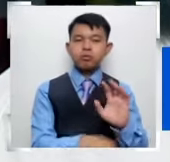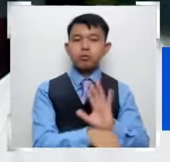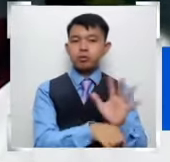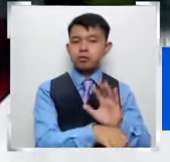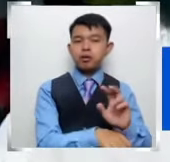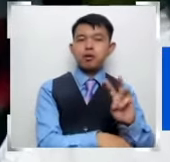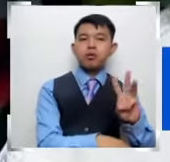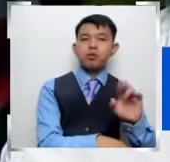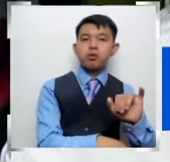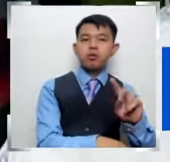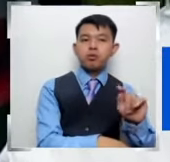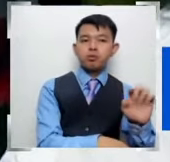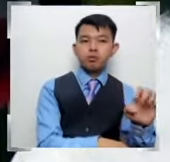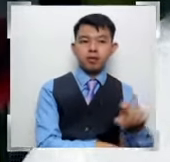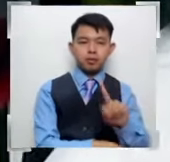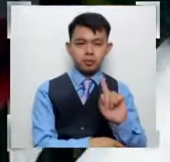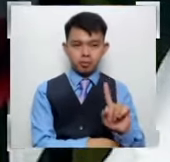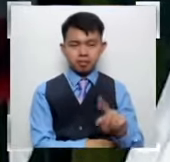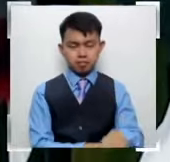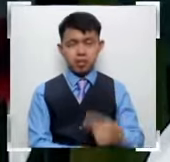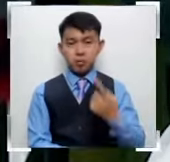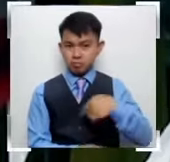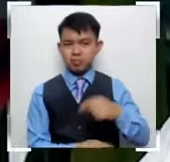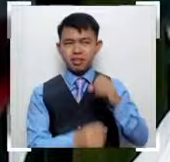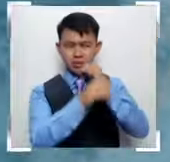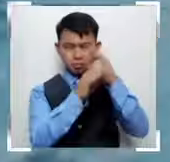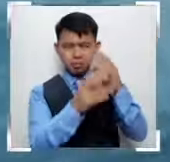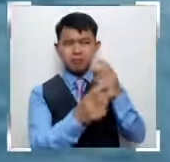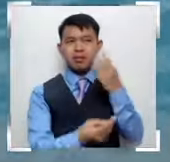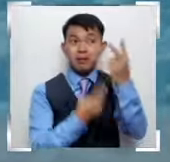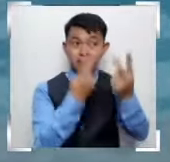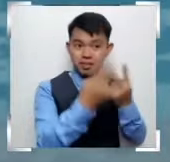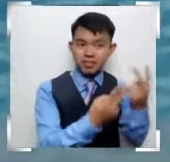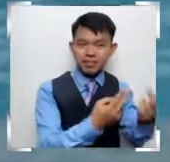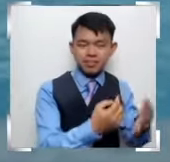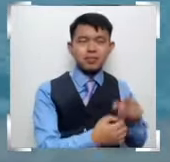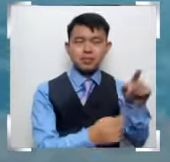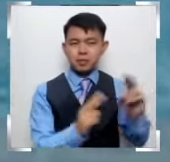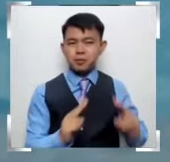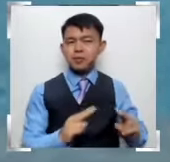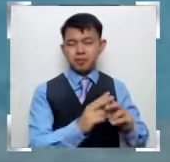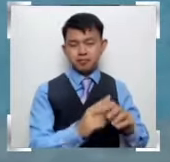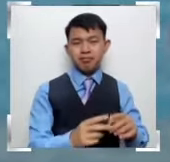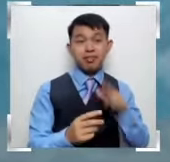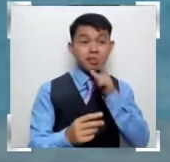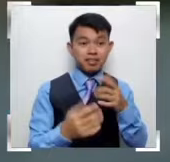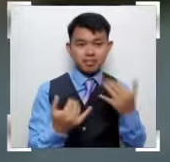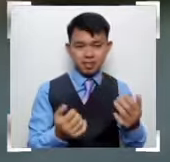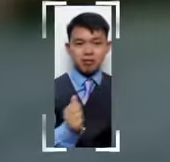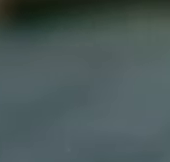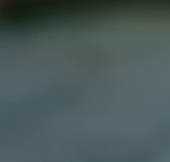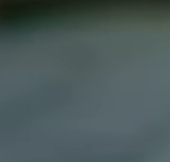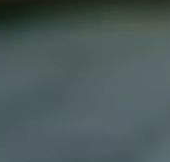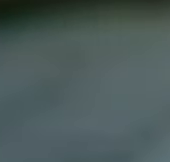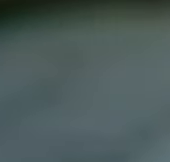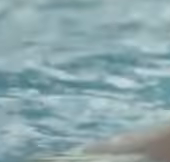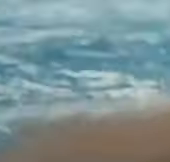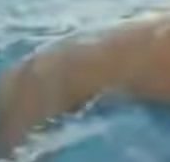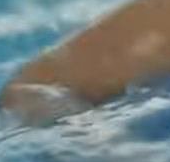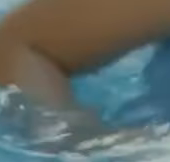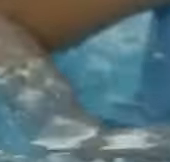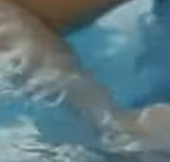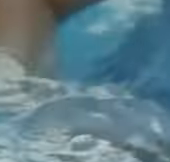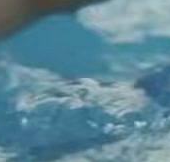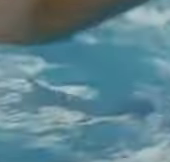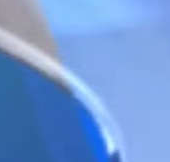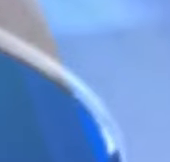at naswertehan lang namin na magkasama kami. Para sa GMA Integrated News, Aubrey Carampel ang inyong